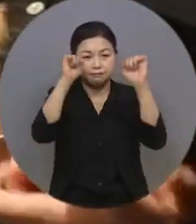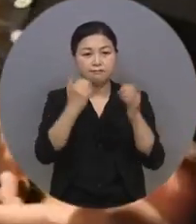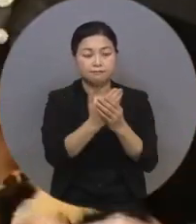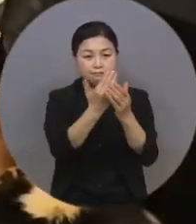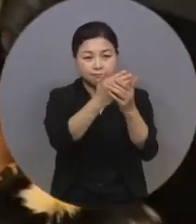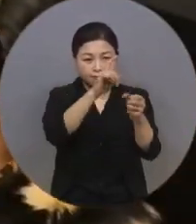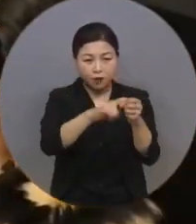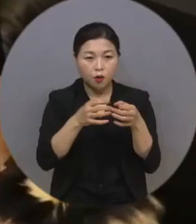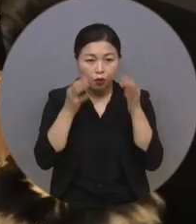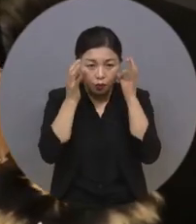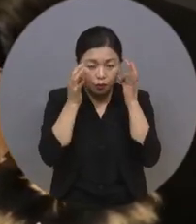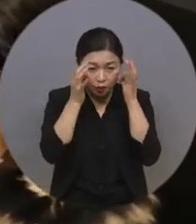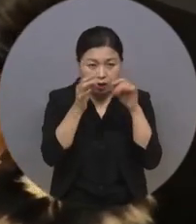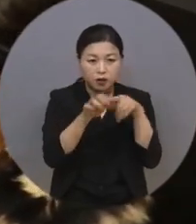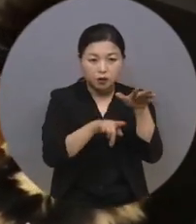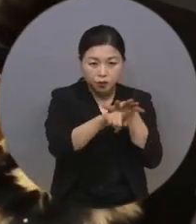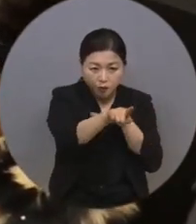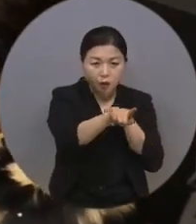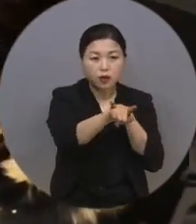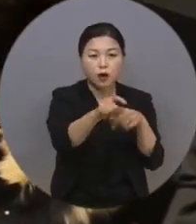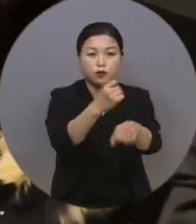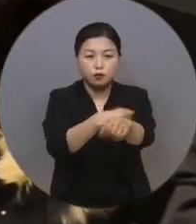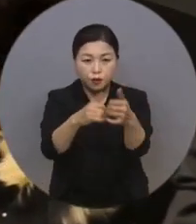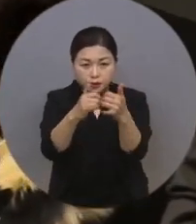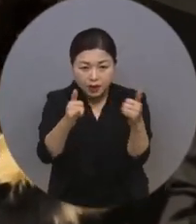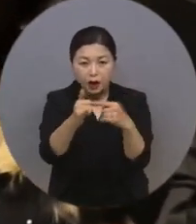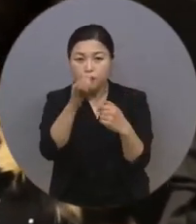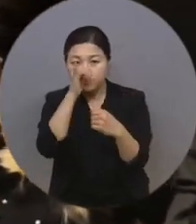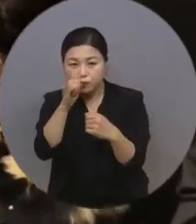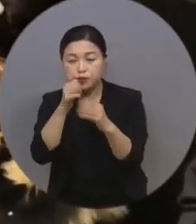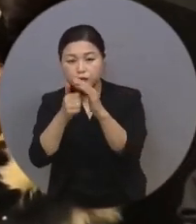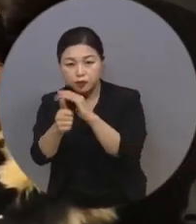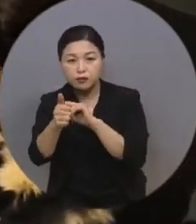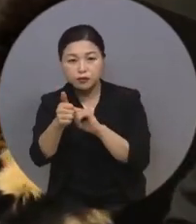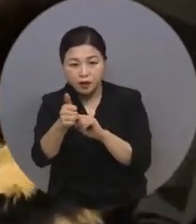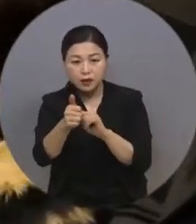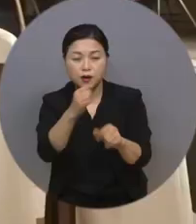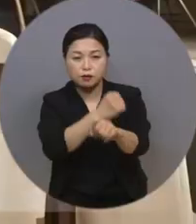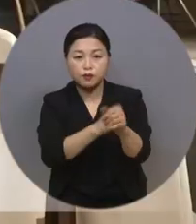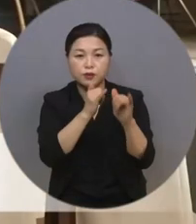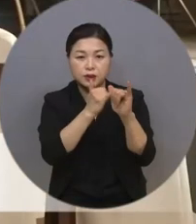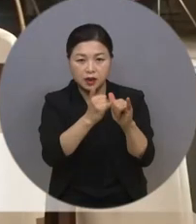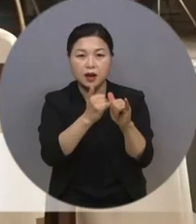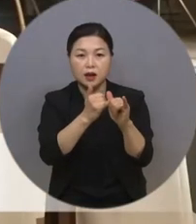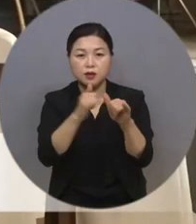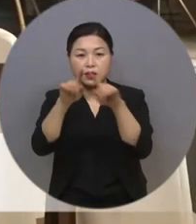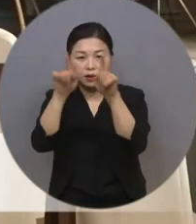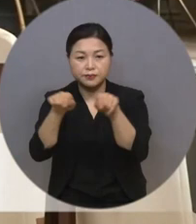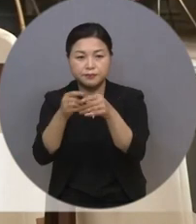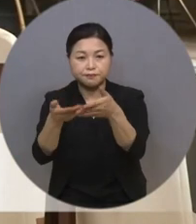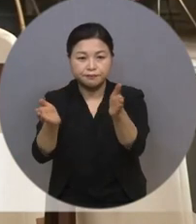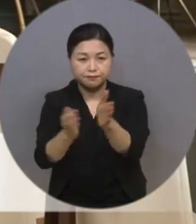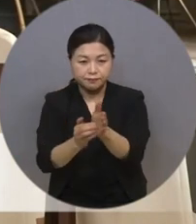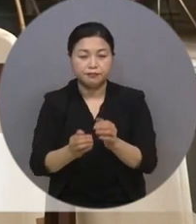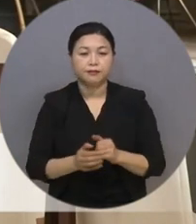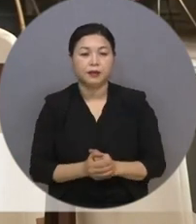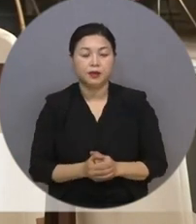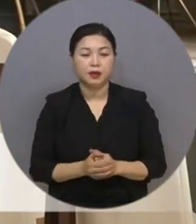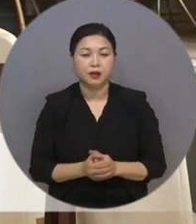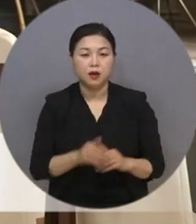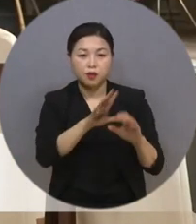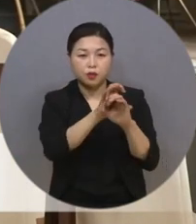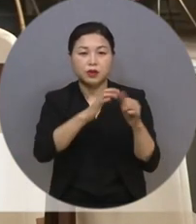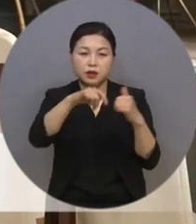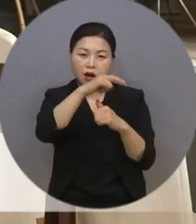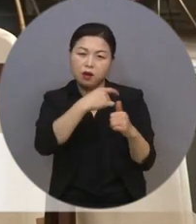위해 앞장선 유공자와 우수선수에게 공로패와 우수 선수 장을 수여했습니다 코로나 상황이 좀 풀리면서